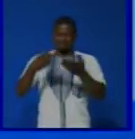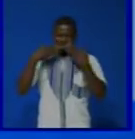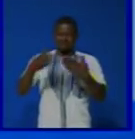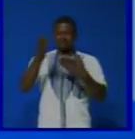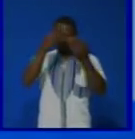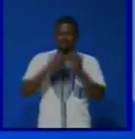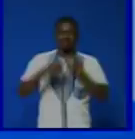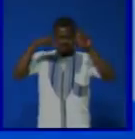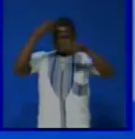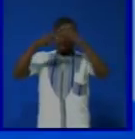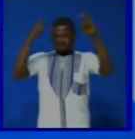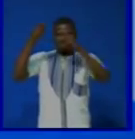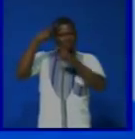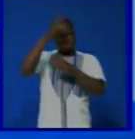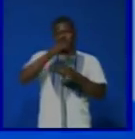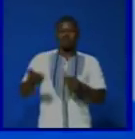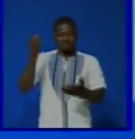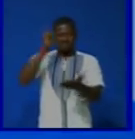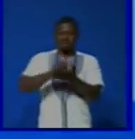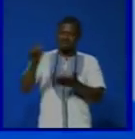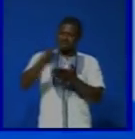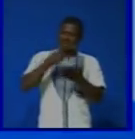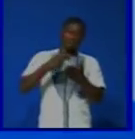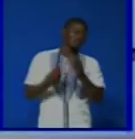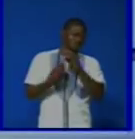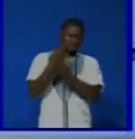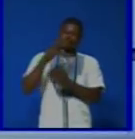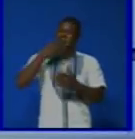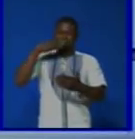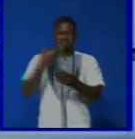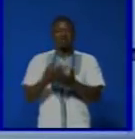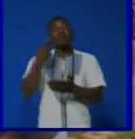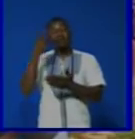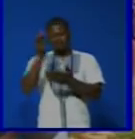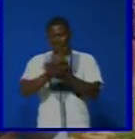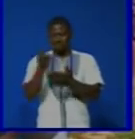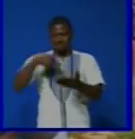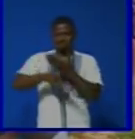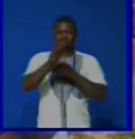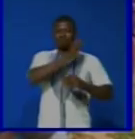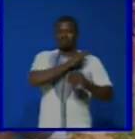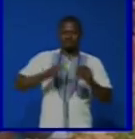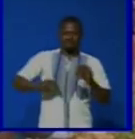a donné lieu à des réjouissances populaires dans la cour royale. Paul David Bambara, Oumar Zombré.